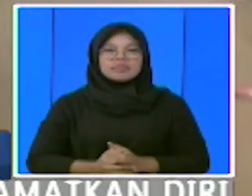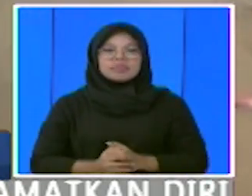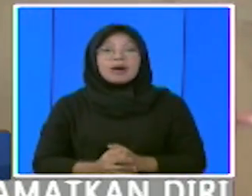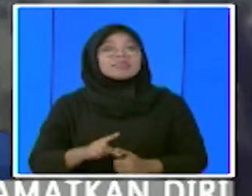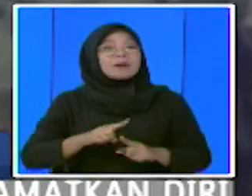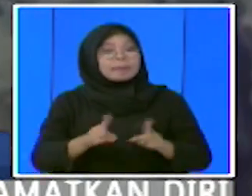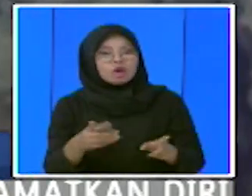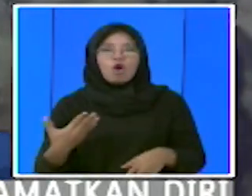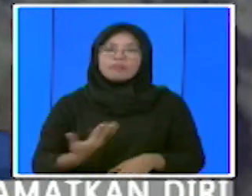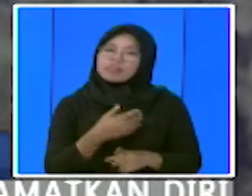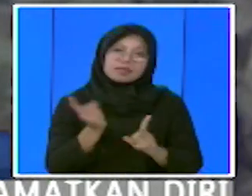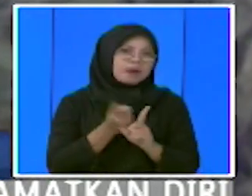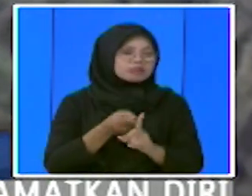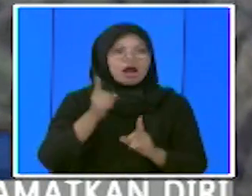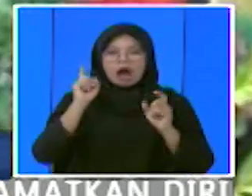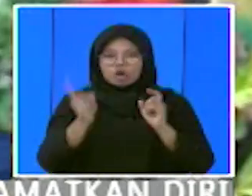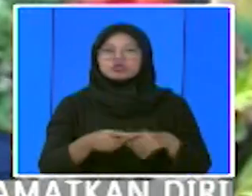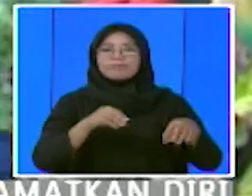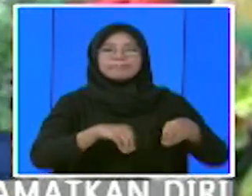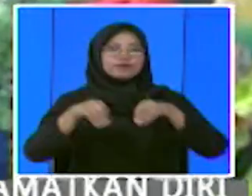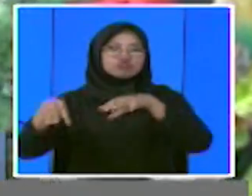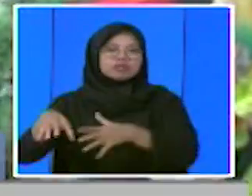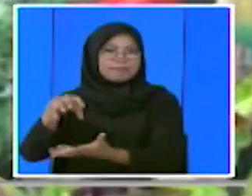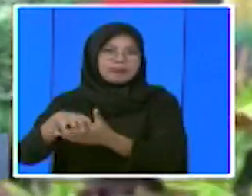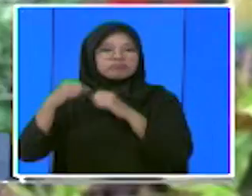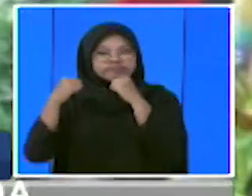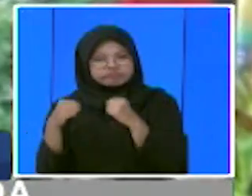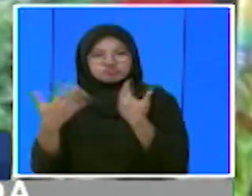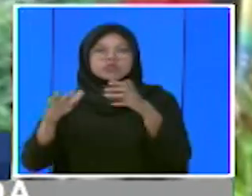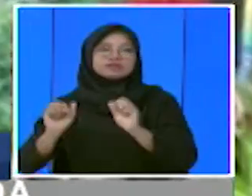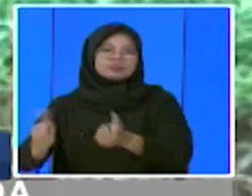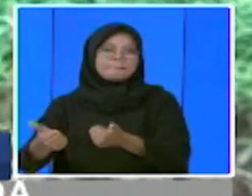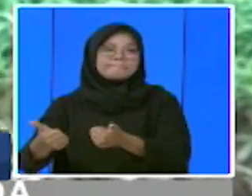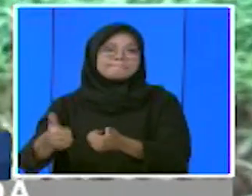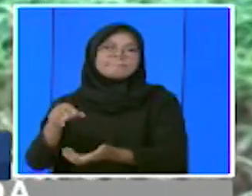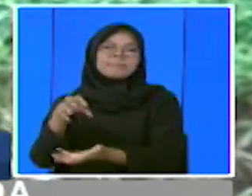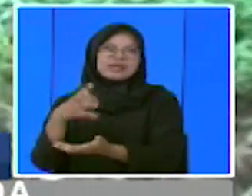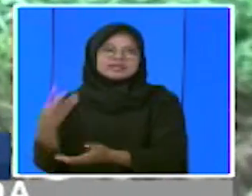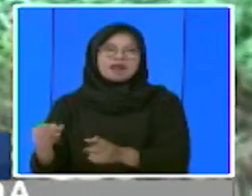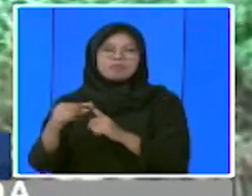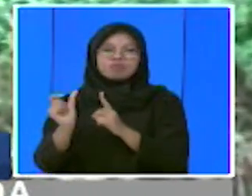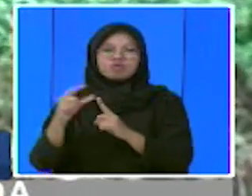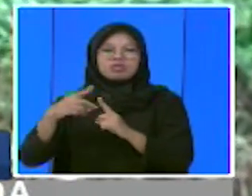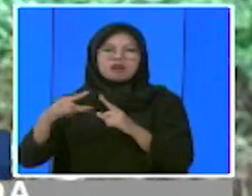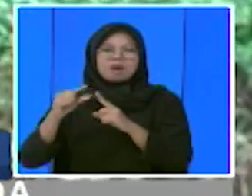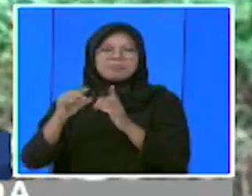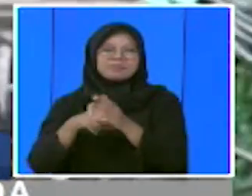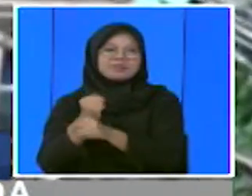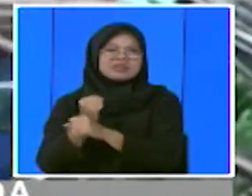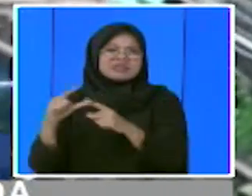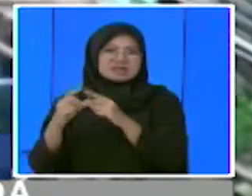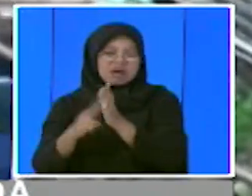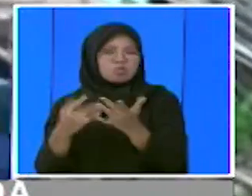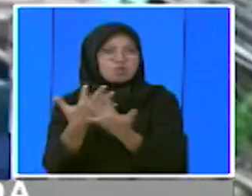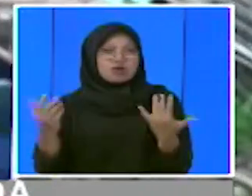diri. Kini para korban terpaksa mengungsi di tenda yang sudah disiapkan di Desa Putra Pinggan. Diimbau kepada warga untuk tetap